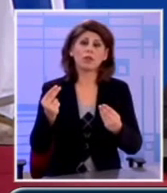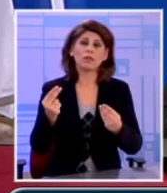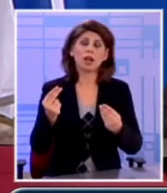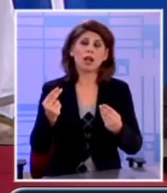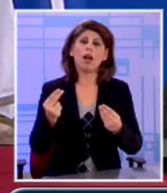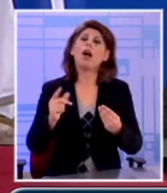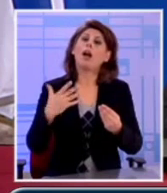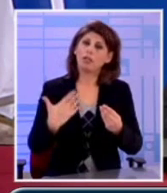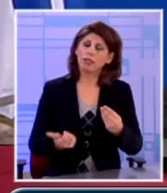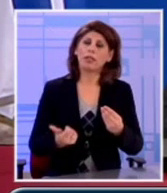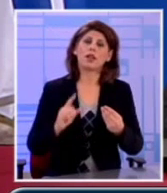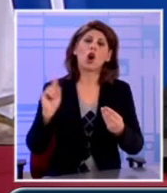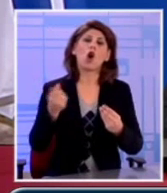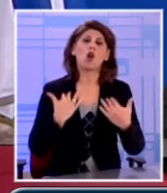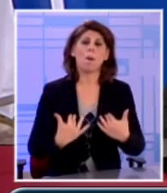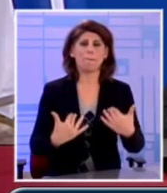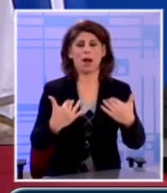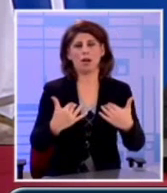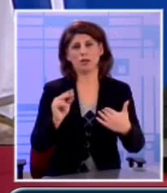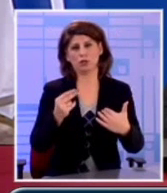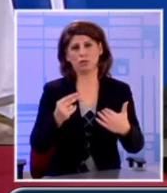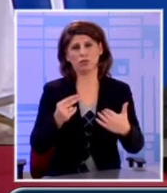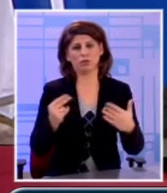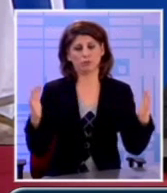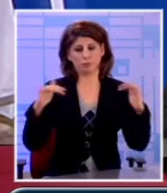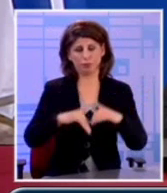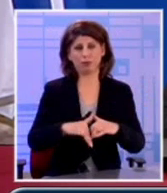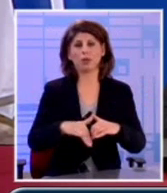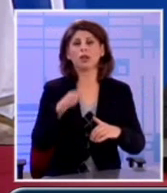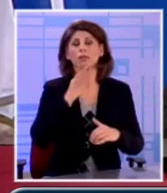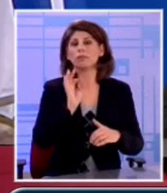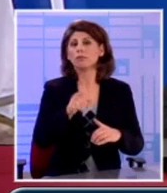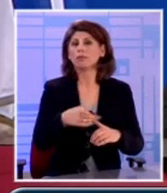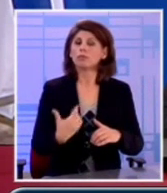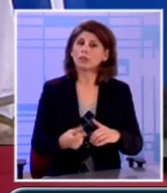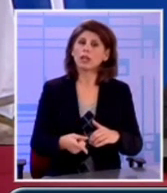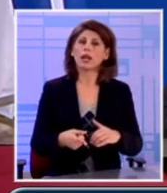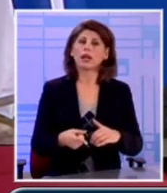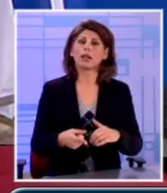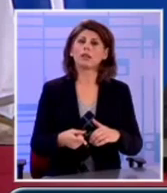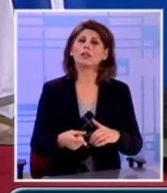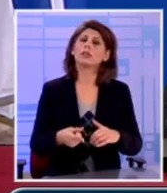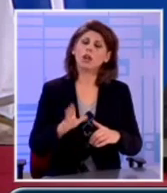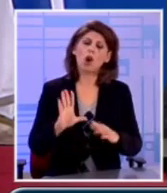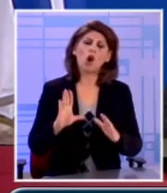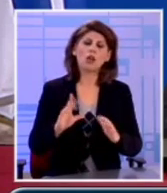στην Ολομέλεια, στην αίθουσα της Ολομελίας της Βουλής, προκειμένου να είναι και ακόλυτη η